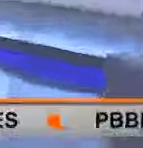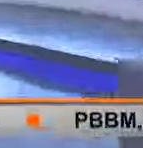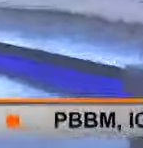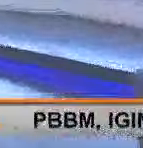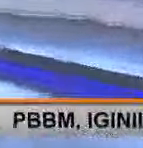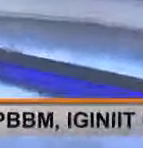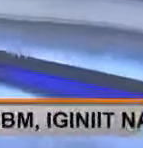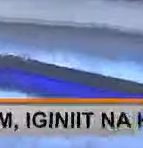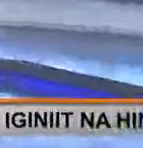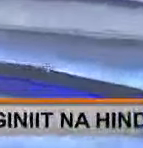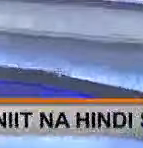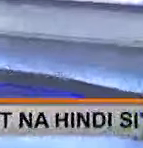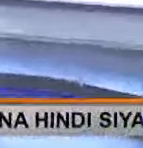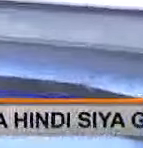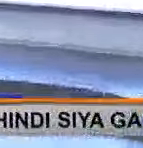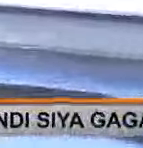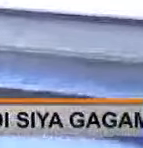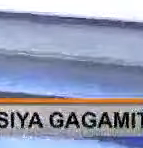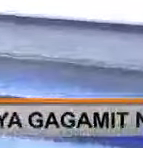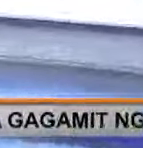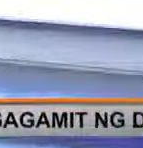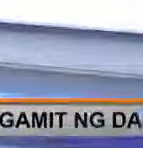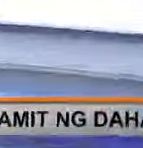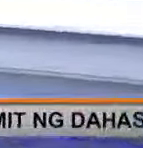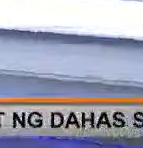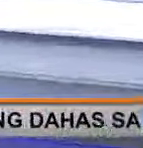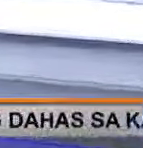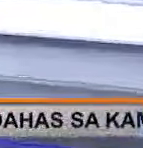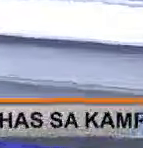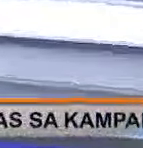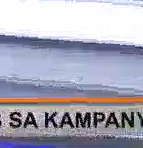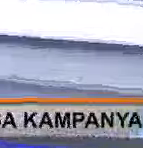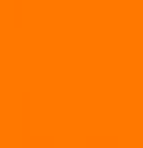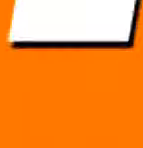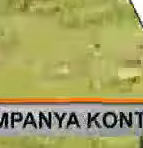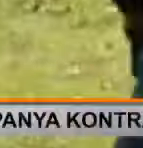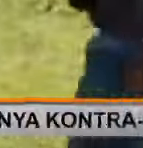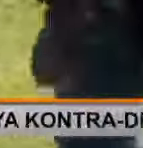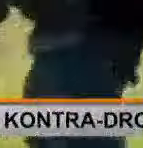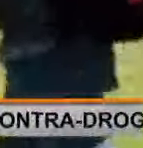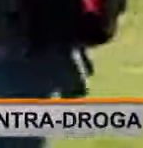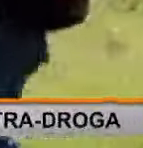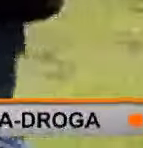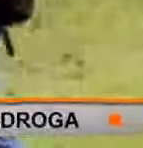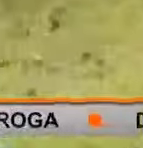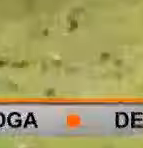sila sa isyung ito. Nasa frontline ng balitang yan, si John Arroa.